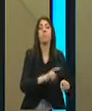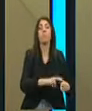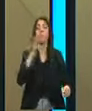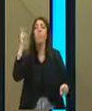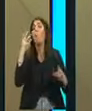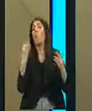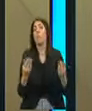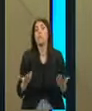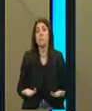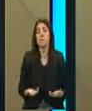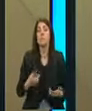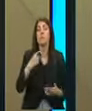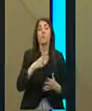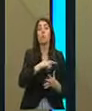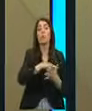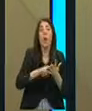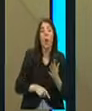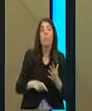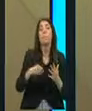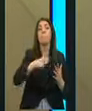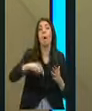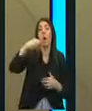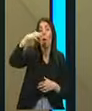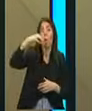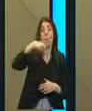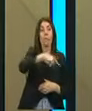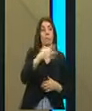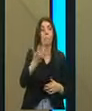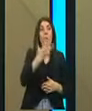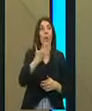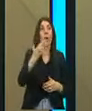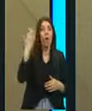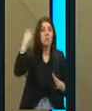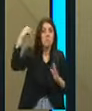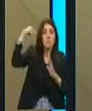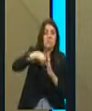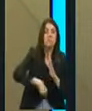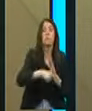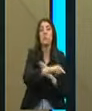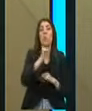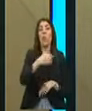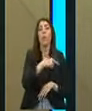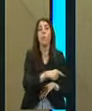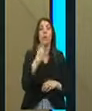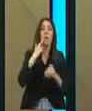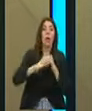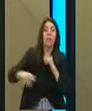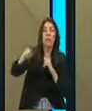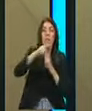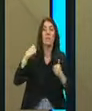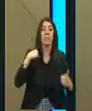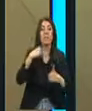değil. Partideki yöneticiler meselesi değil. AK Parti için bu daha köklü bir mesele. Yani seçmenine tekrardan ulaşabileceği